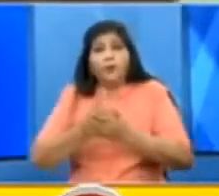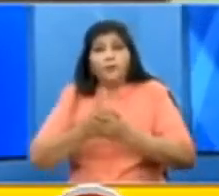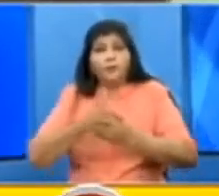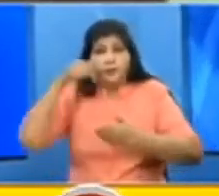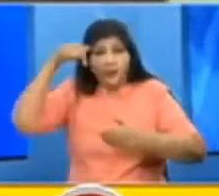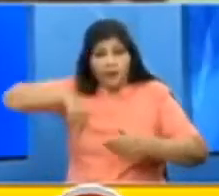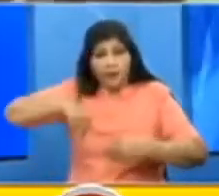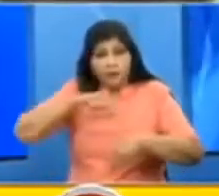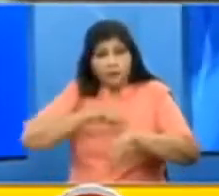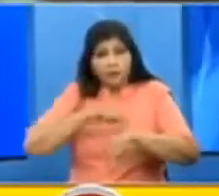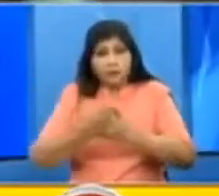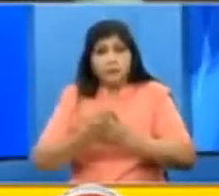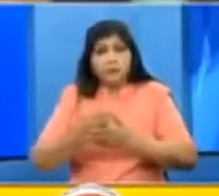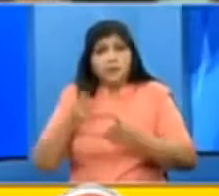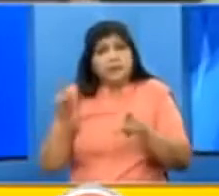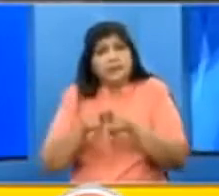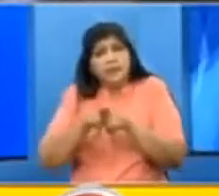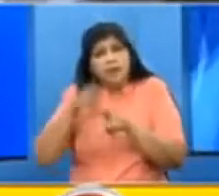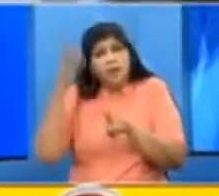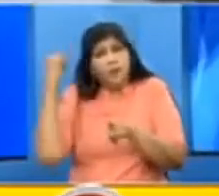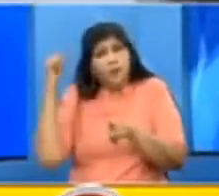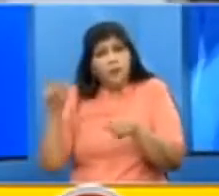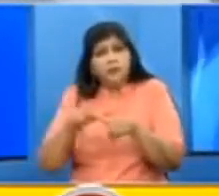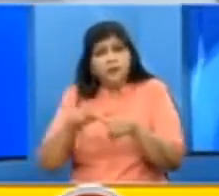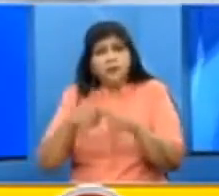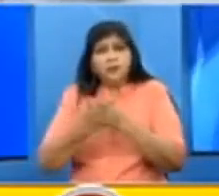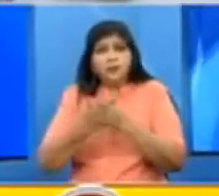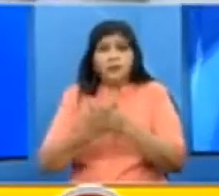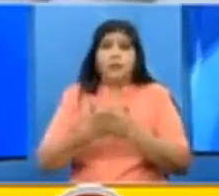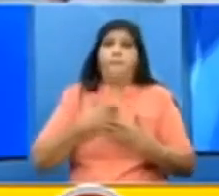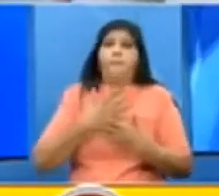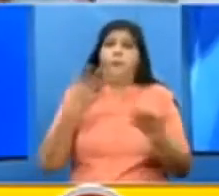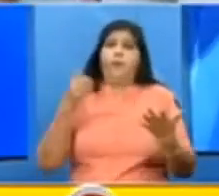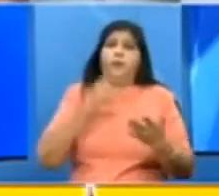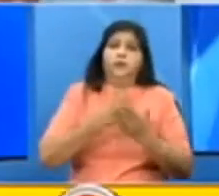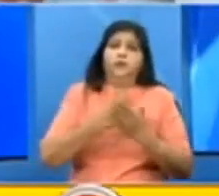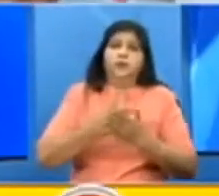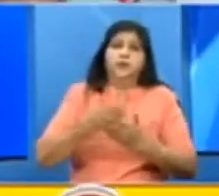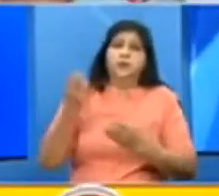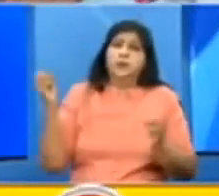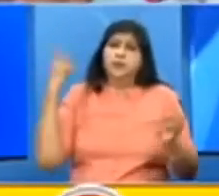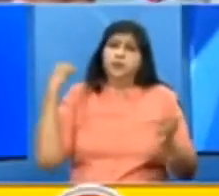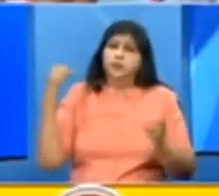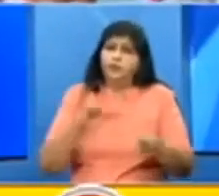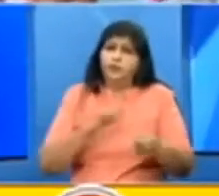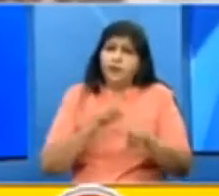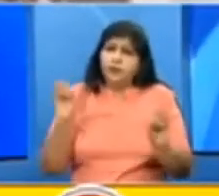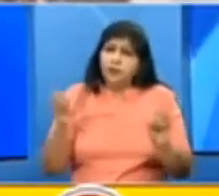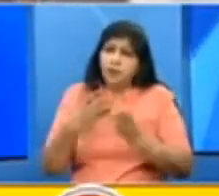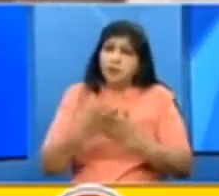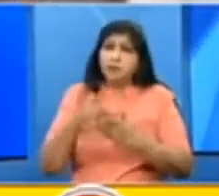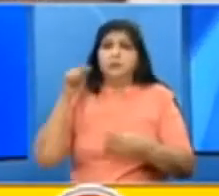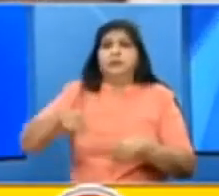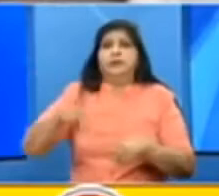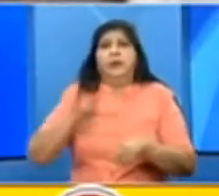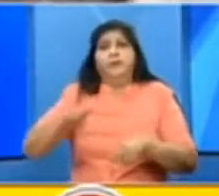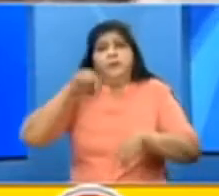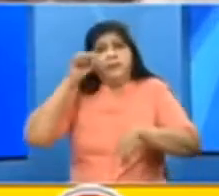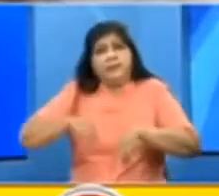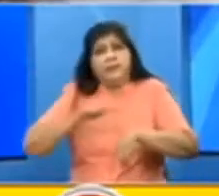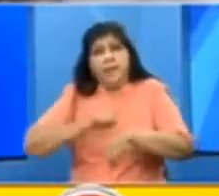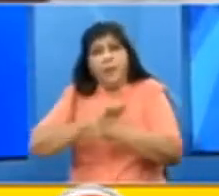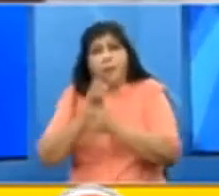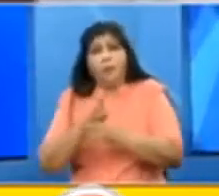भी उतना ही घातक है जितना शुरू में था। इसलिए